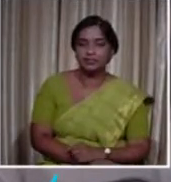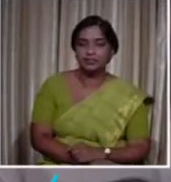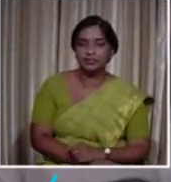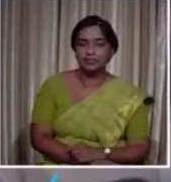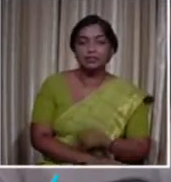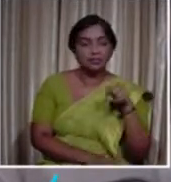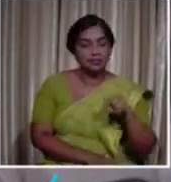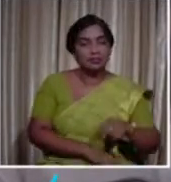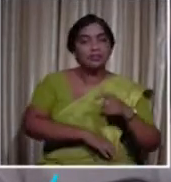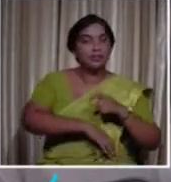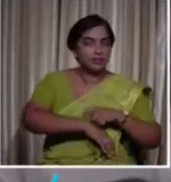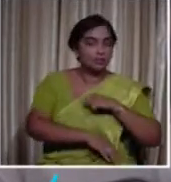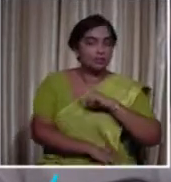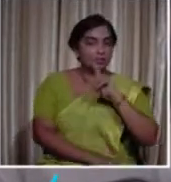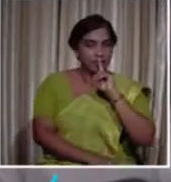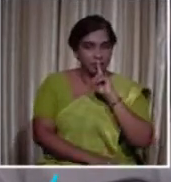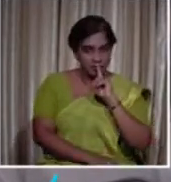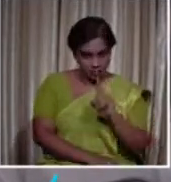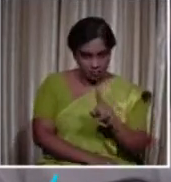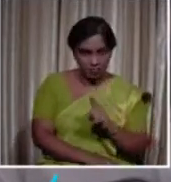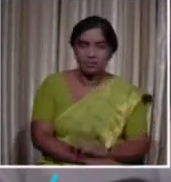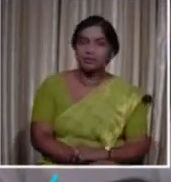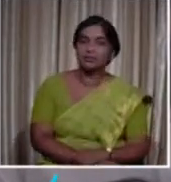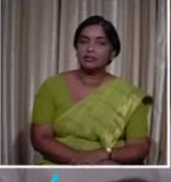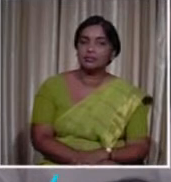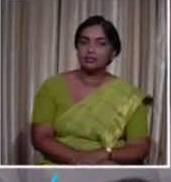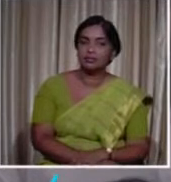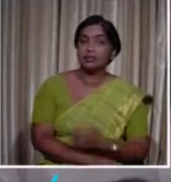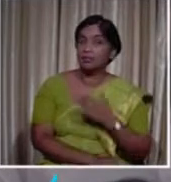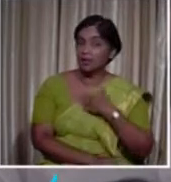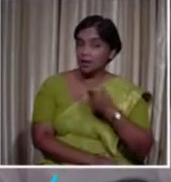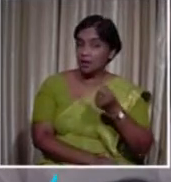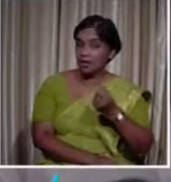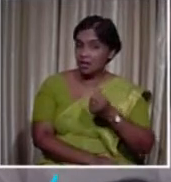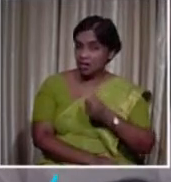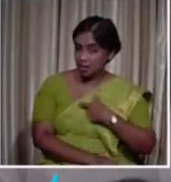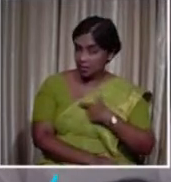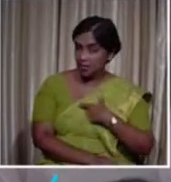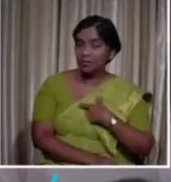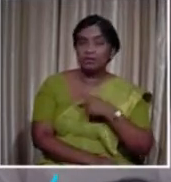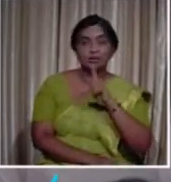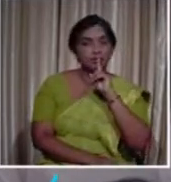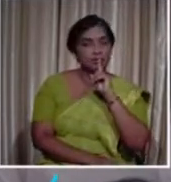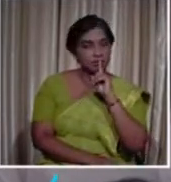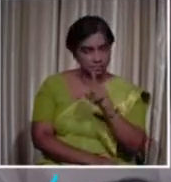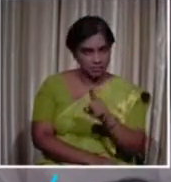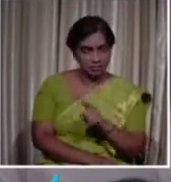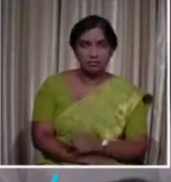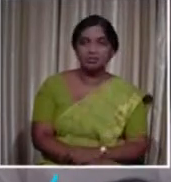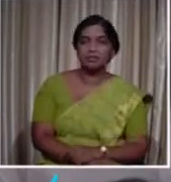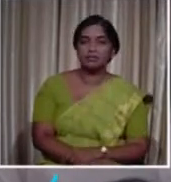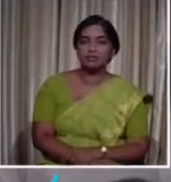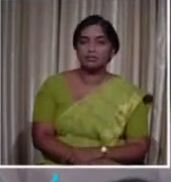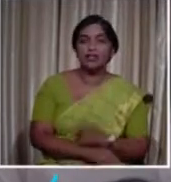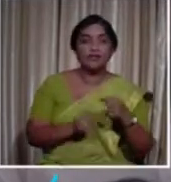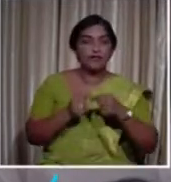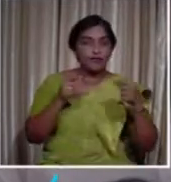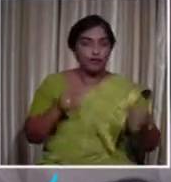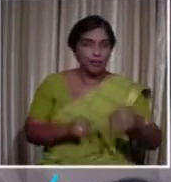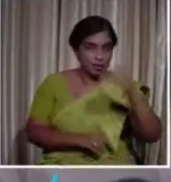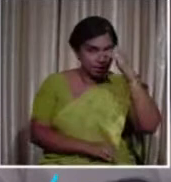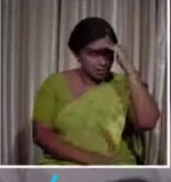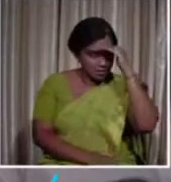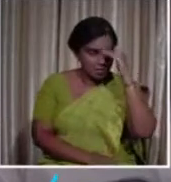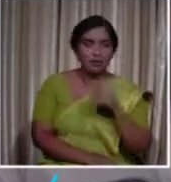मम मेक अवस्थावक् करनवा मगे नम योजना करपु विपक्ष